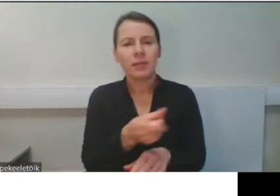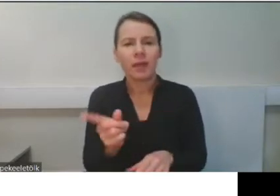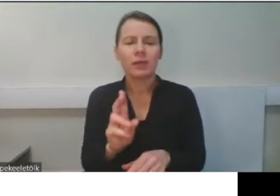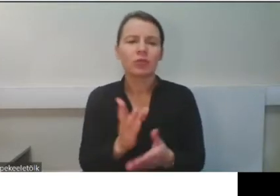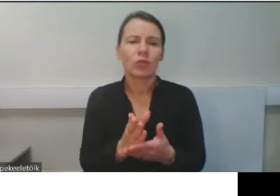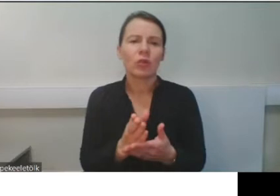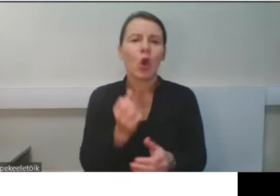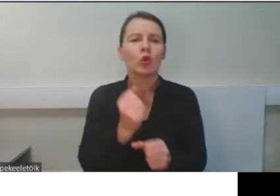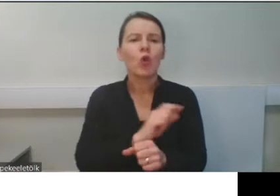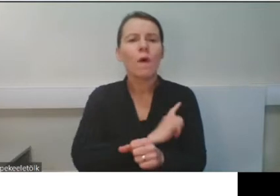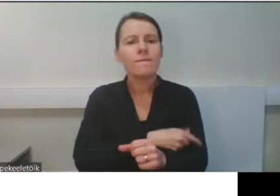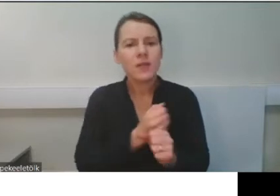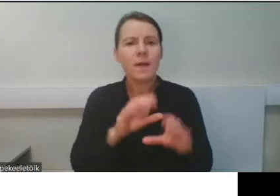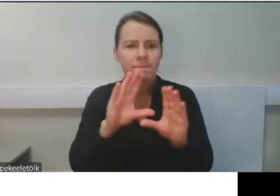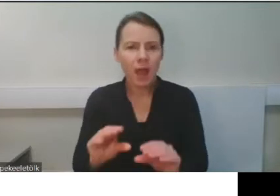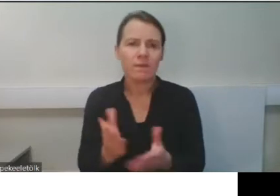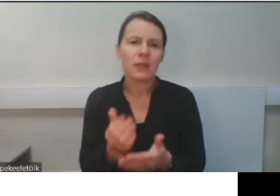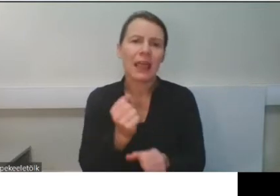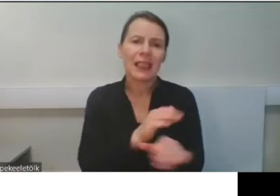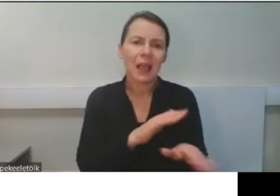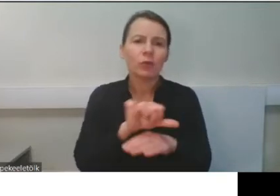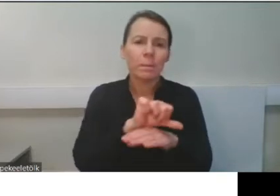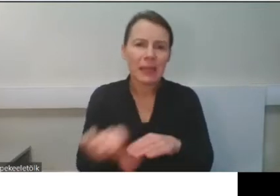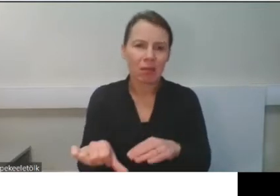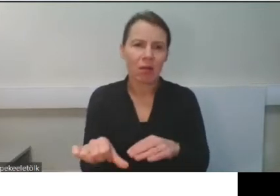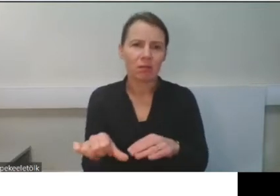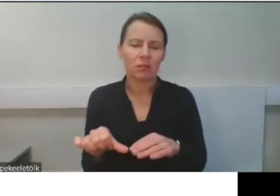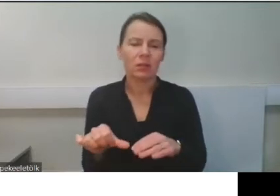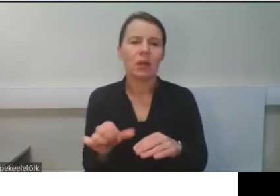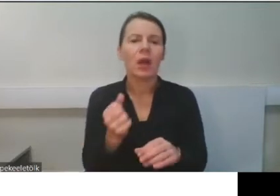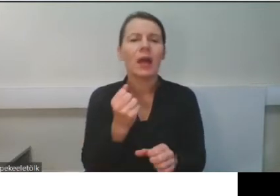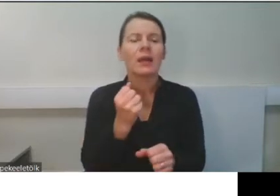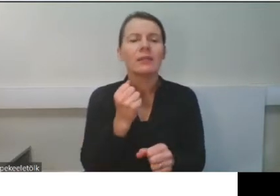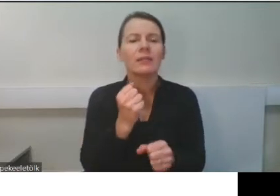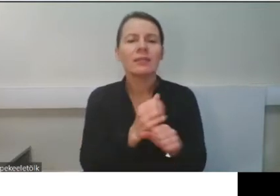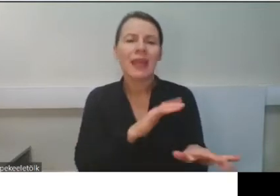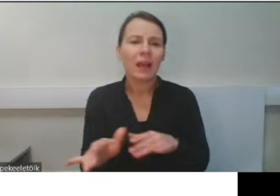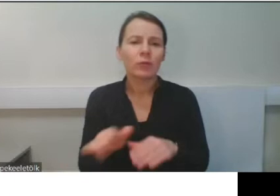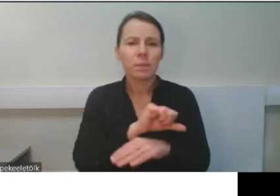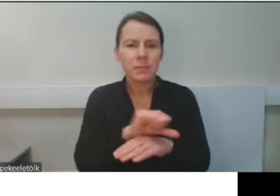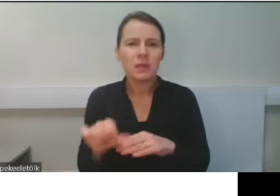majandussektorite ja ka ametiala sellise suurema rühma järgi siin avaldatud eraldi .